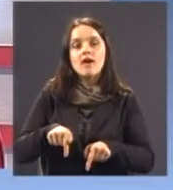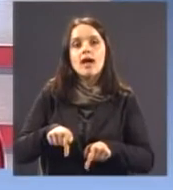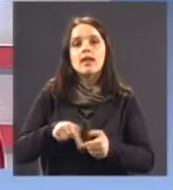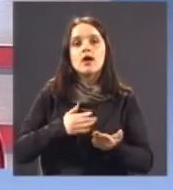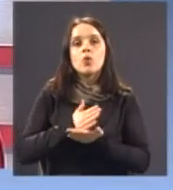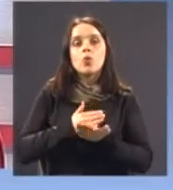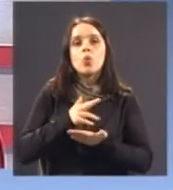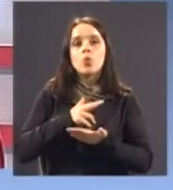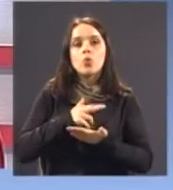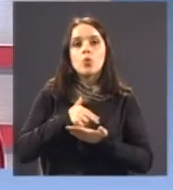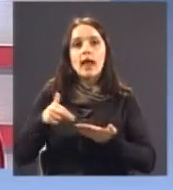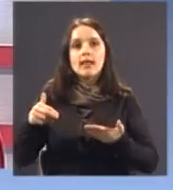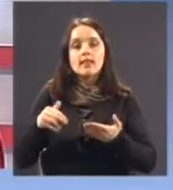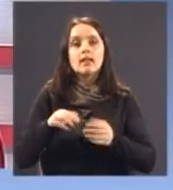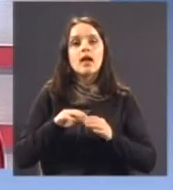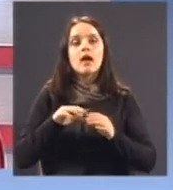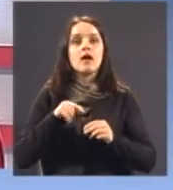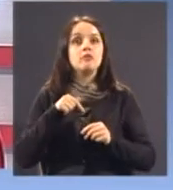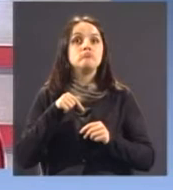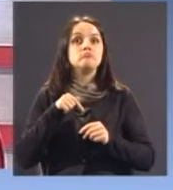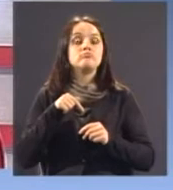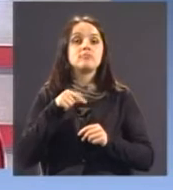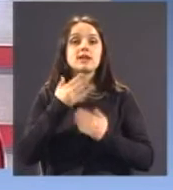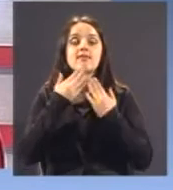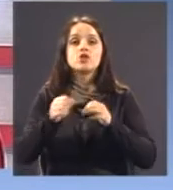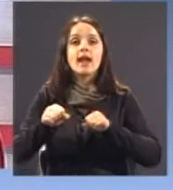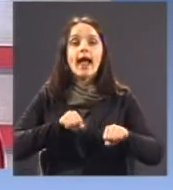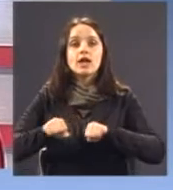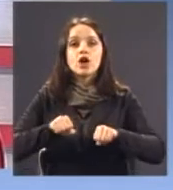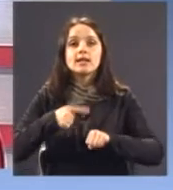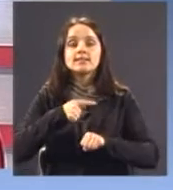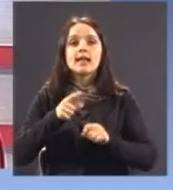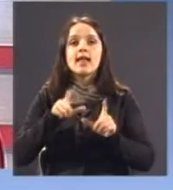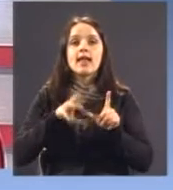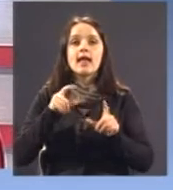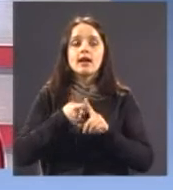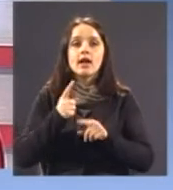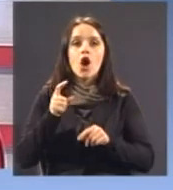rektorici Ljerki Ostojić i naprosto, evo, mijenjanju,